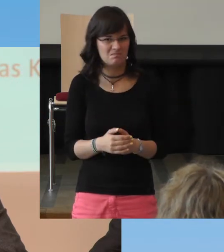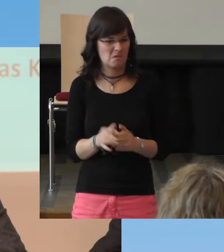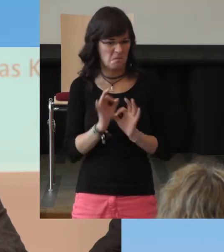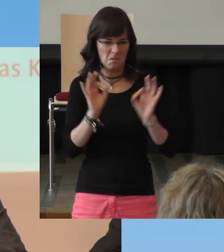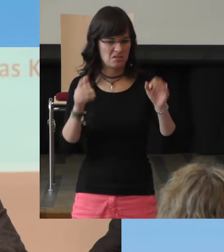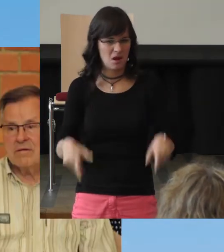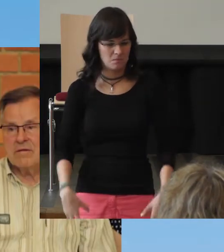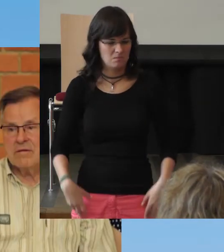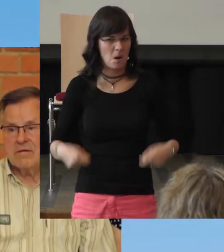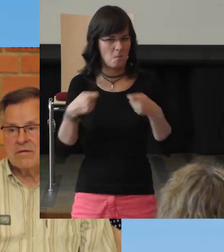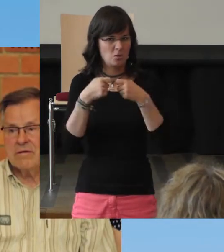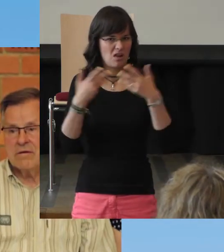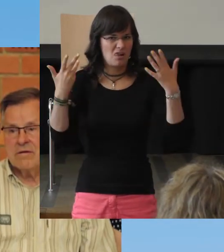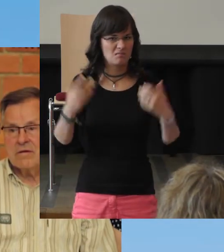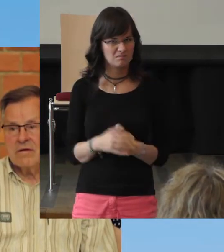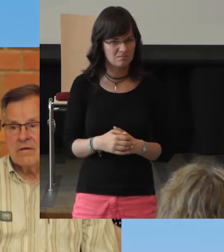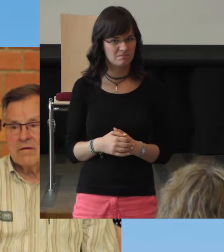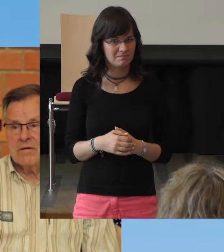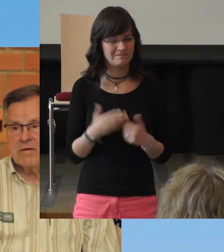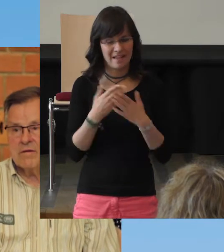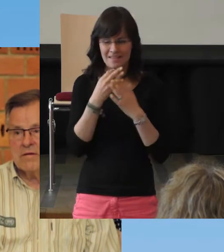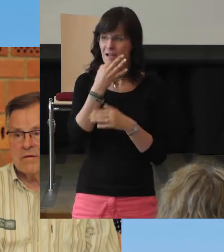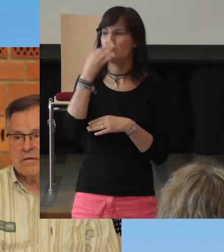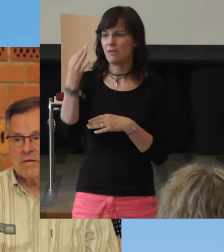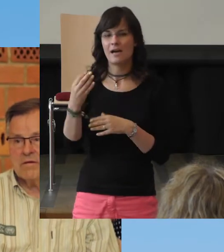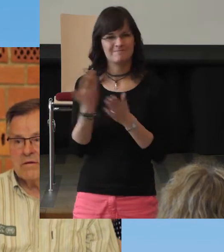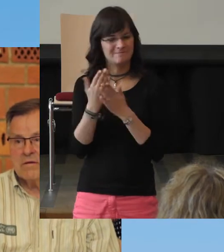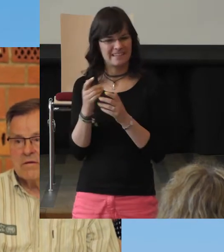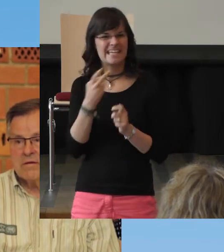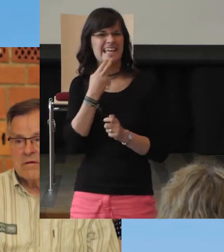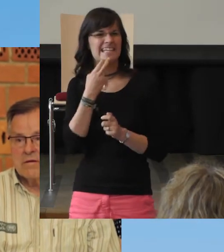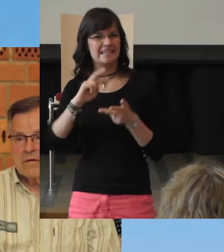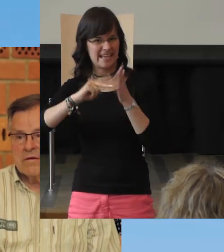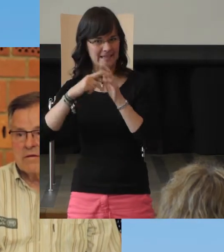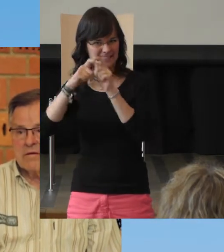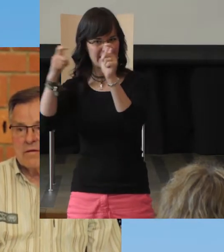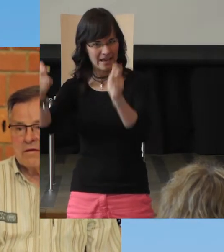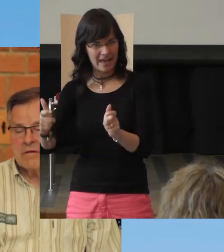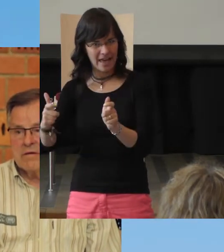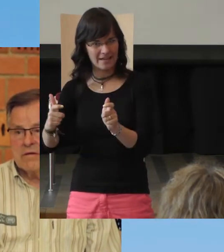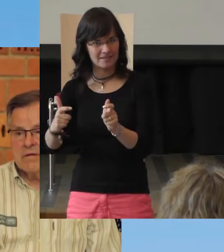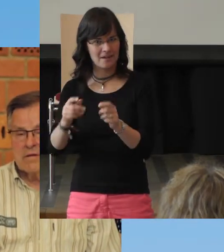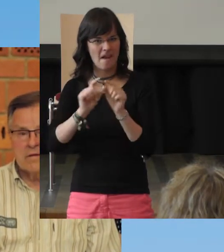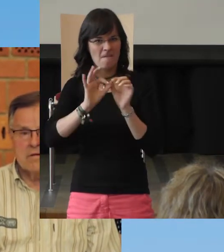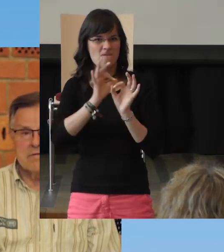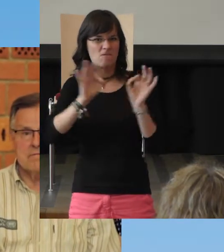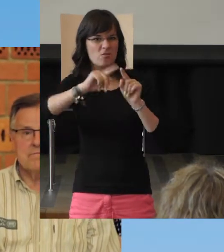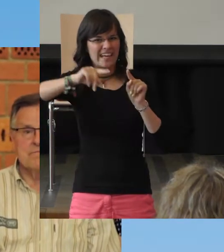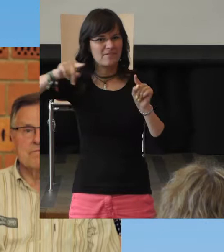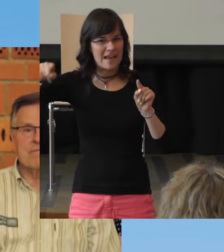ersichtlich die Frage einmal zu dem Hochfrequenz Gerät weil ich das anfangs gesehen habe dass das so